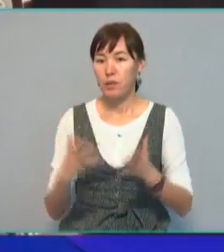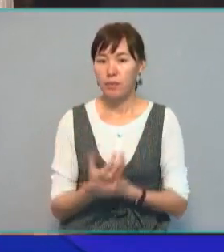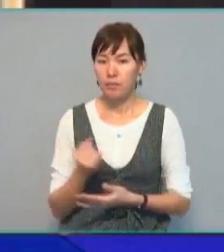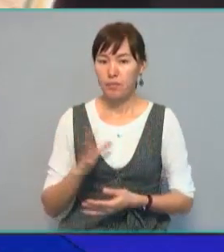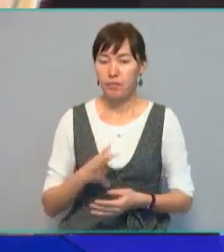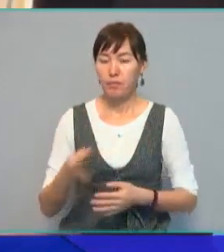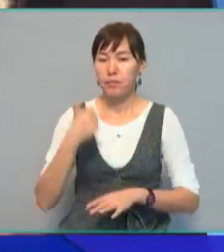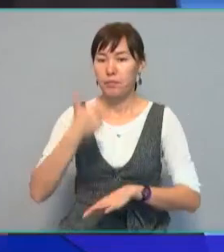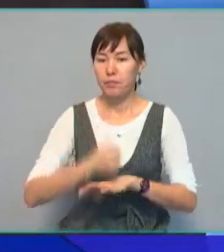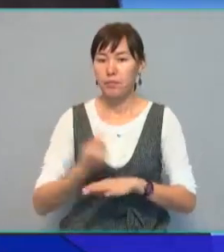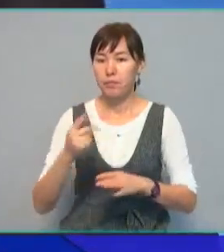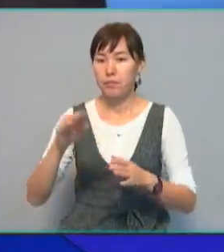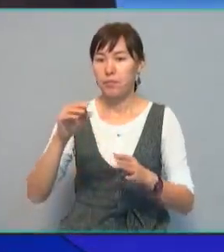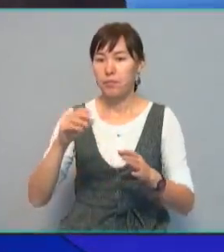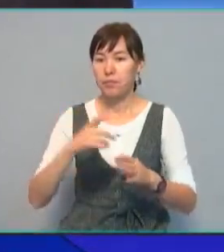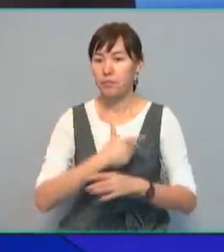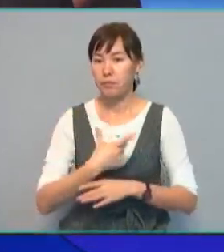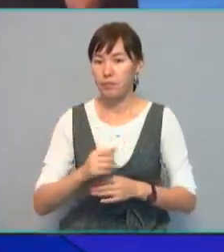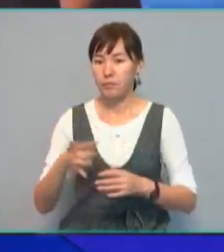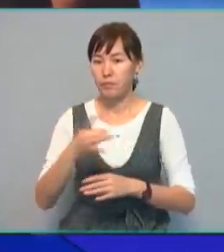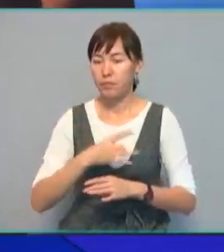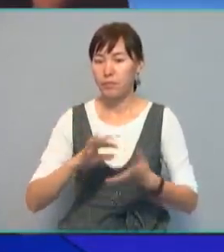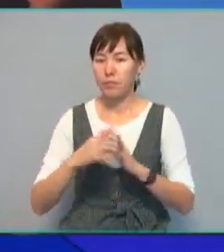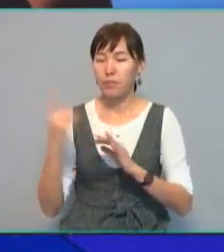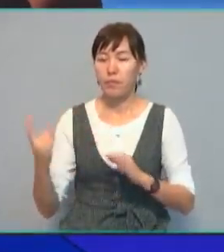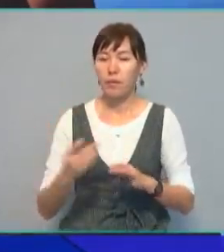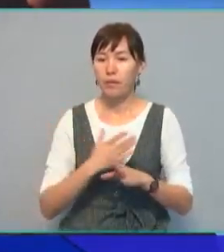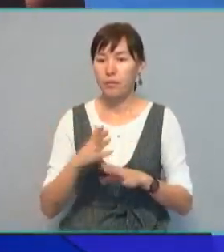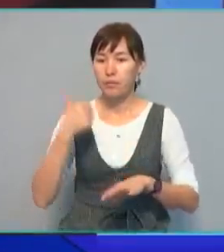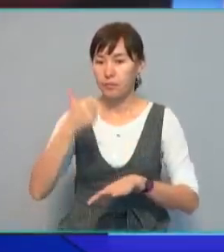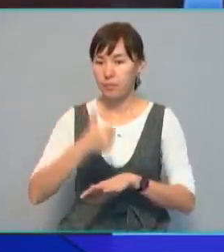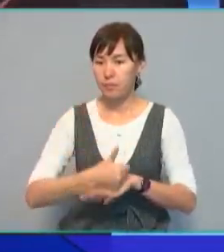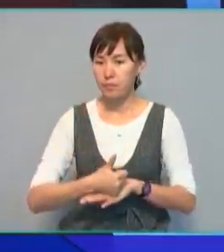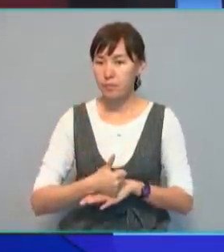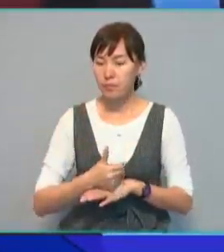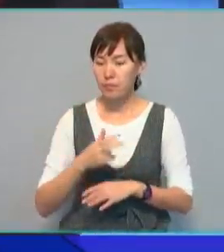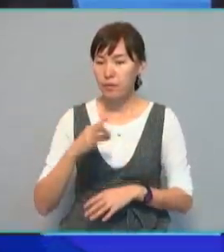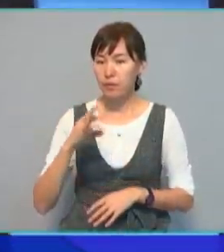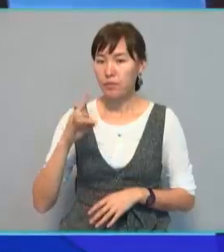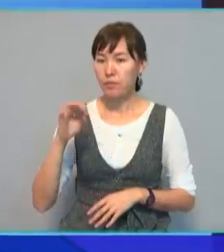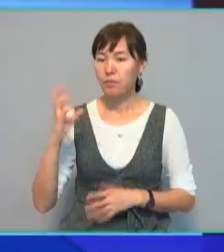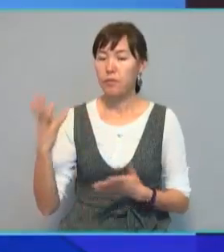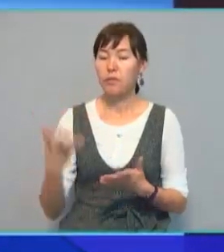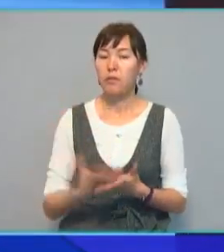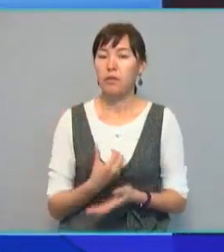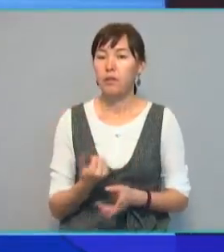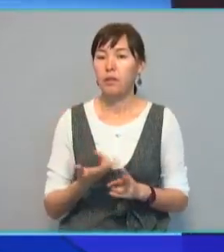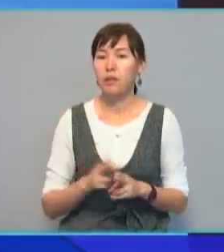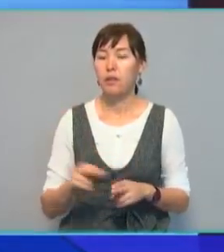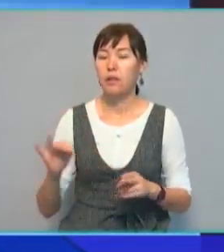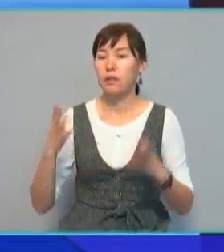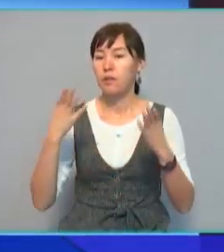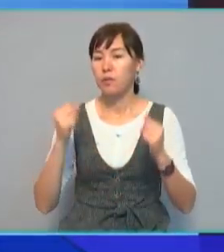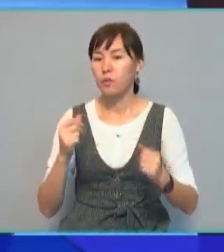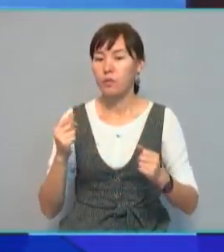болды. Облыс әкімінің бірінші дәрежелі дипломына аудандық ауыл шаруашылығы бөлімінің басшысы Күмісбек Ахметов ие болды. Сондай-ақ бұл